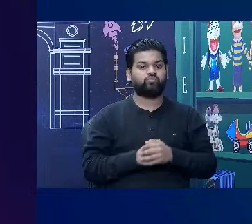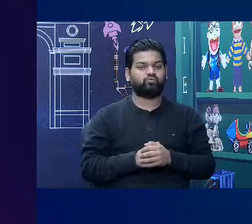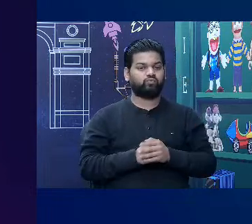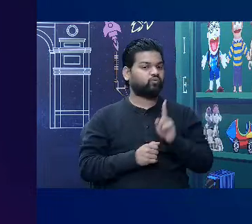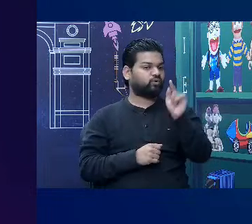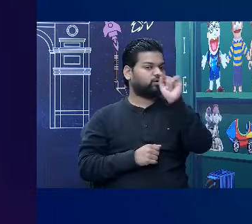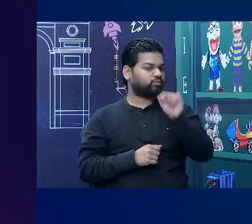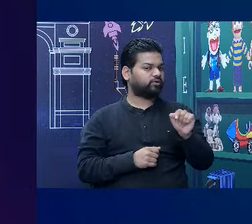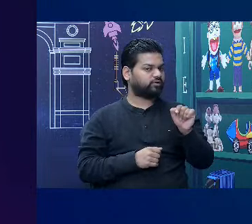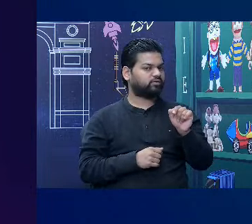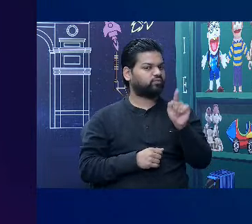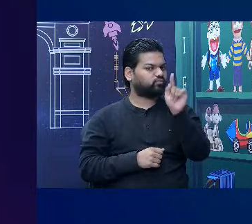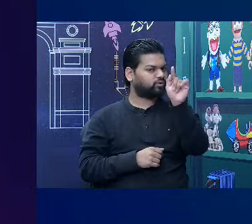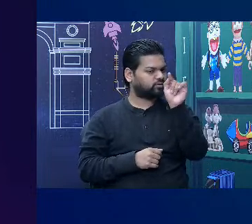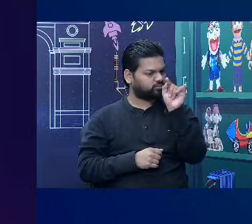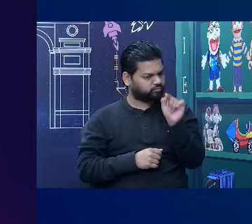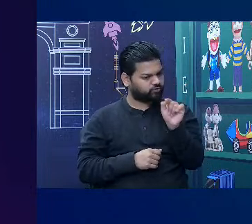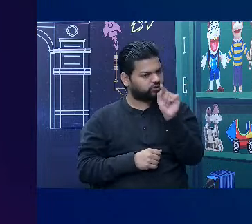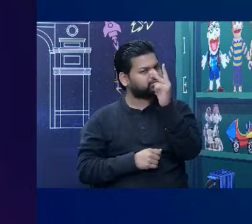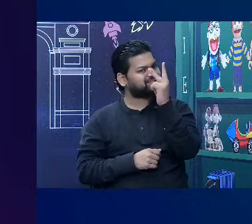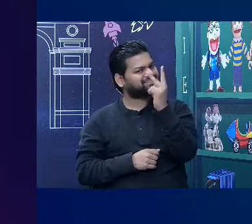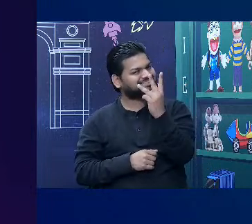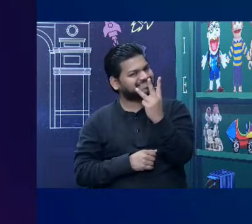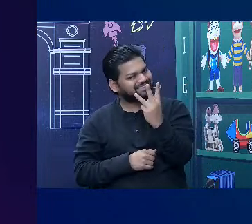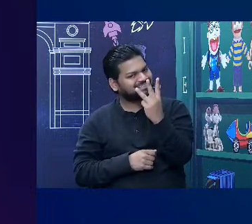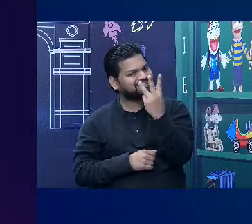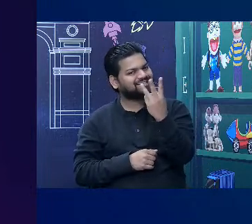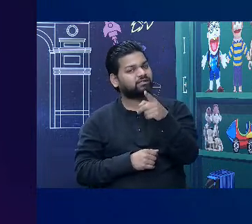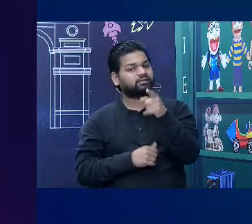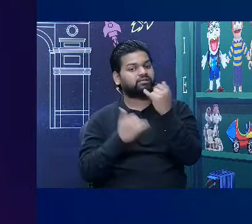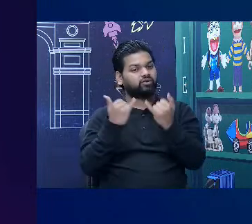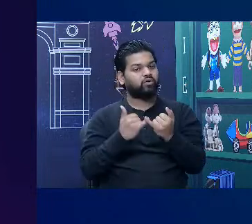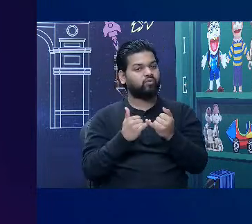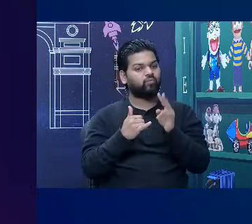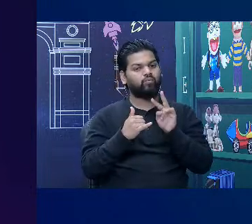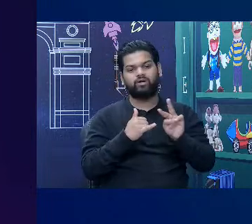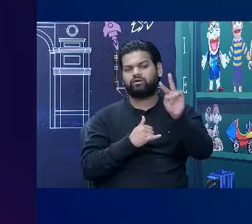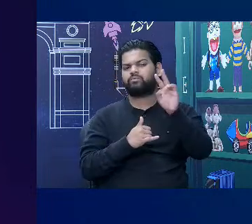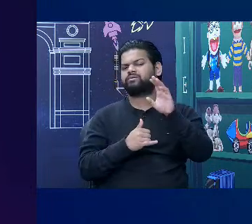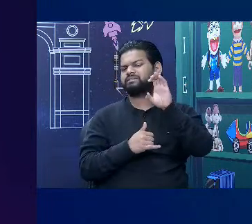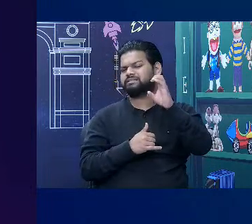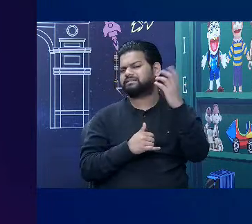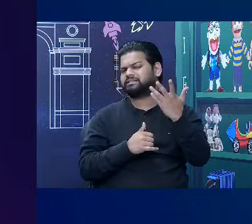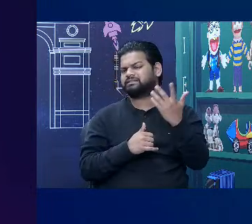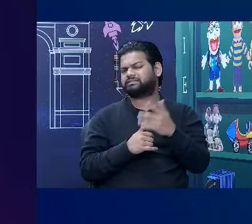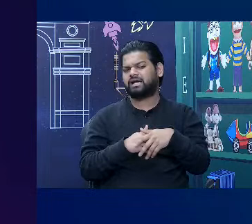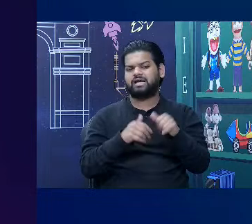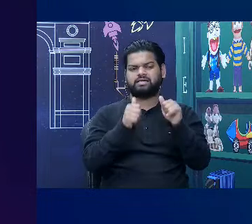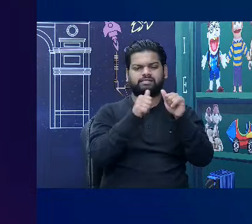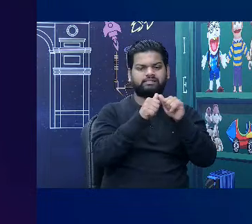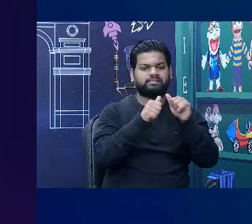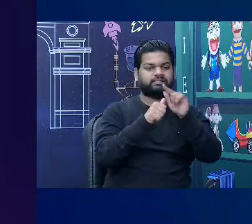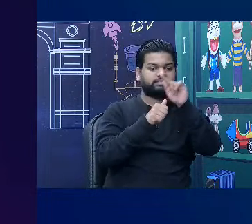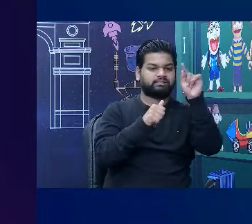4 options, A √10, B 1/√10,